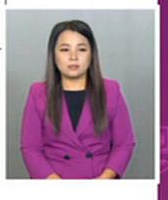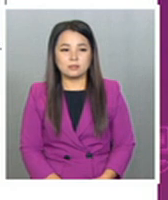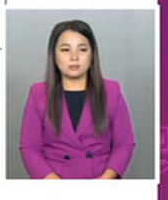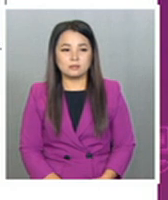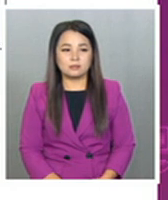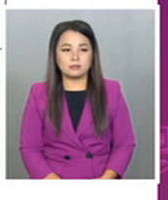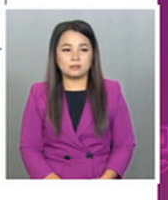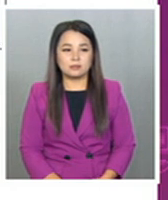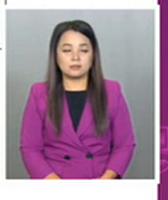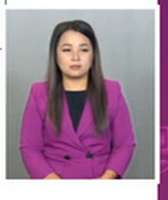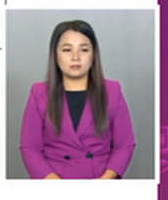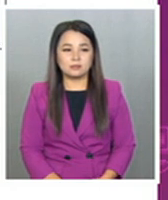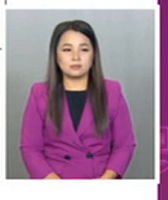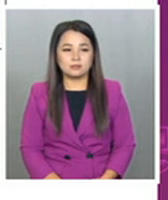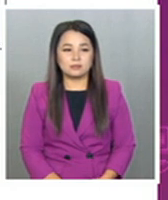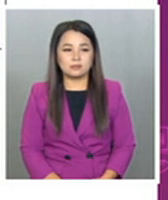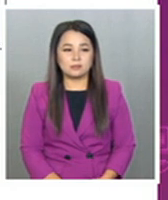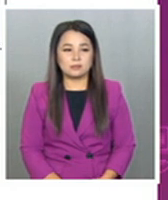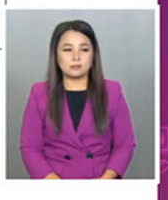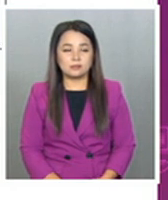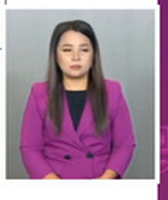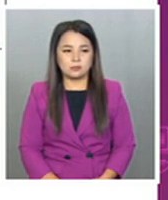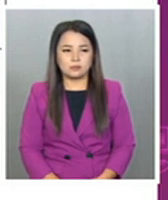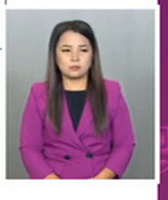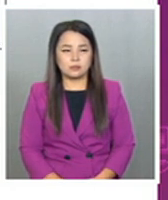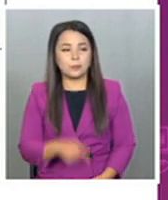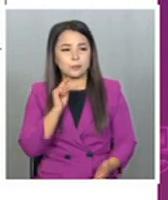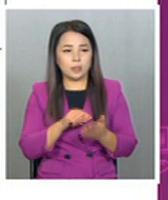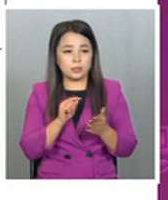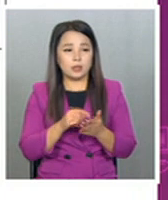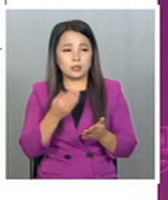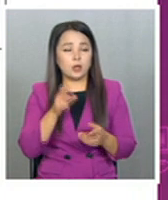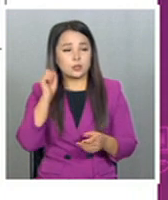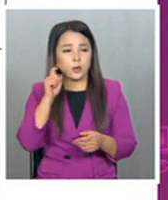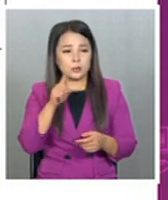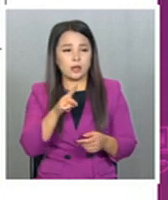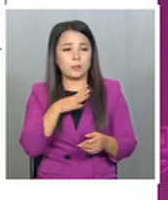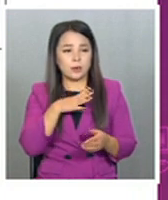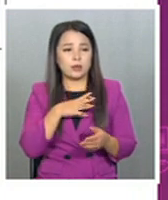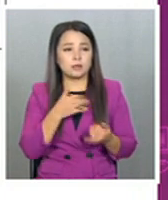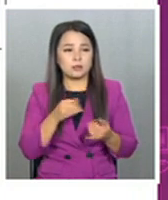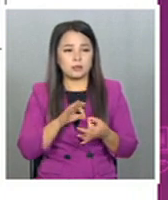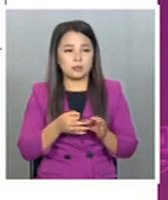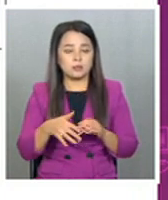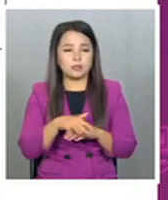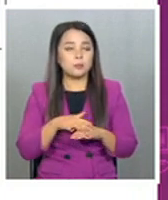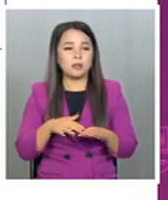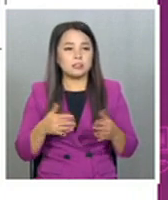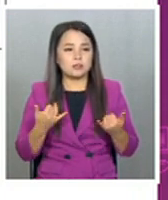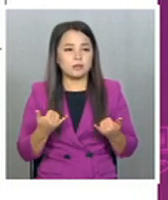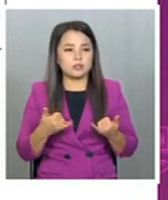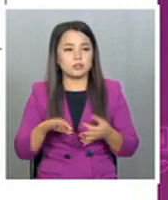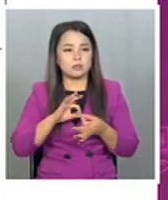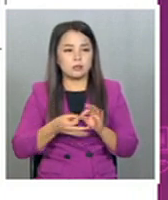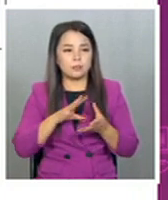Ваши ответы могут быть такими. Знаю. Птица в золотой клетке – известный персонаж, знакомый по русским народным